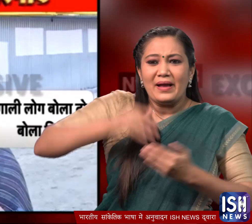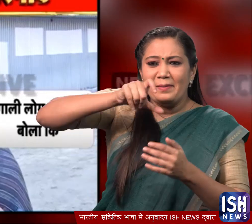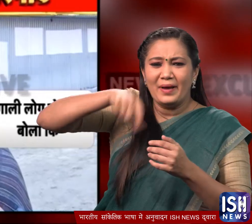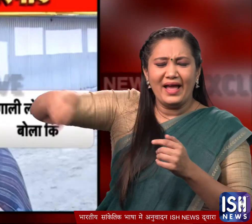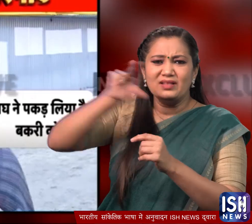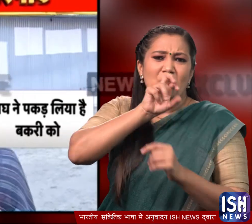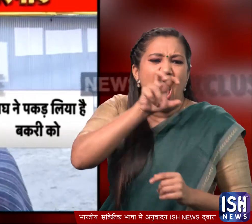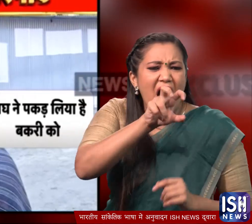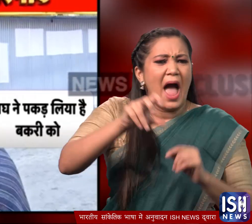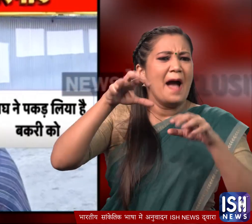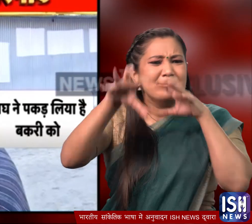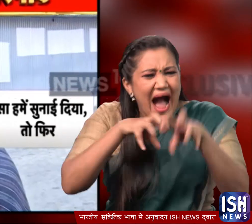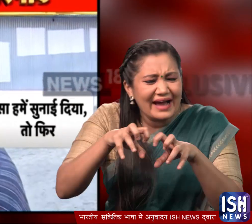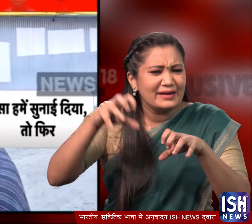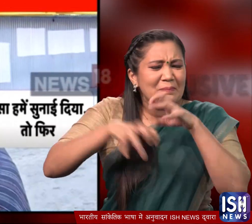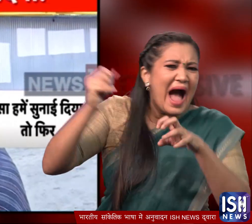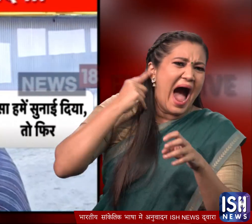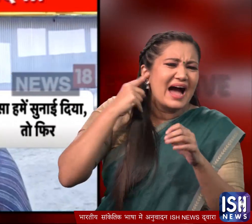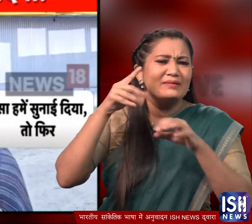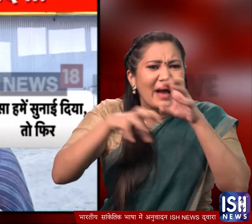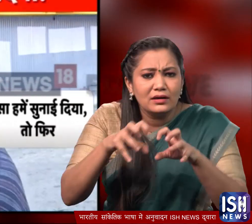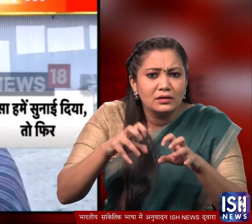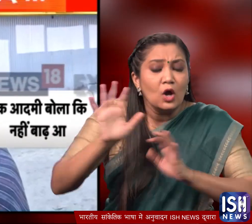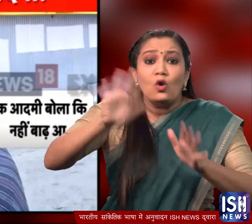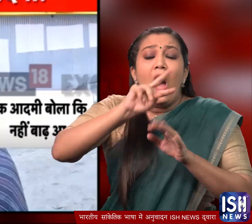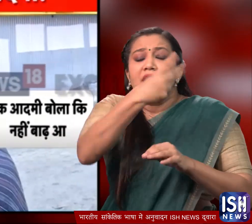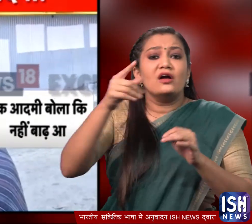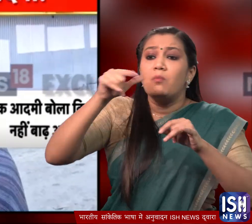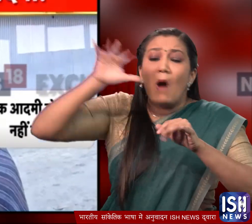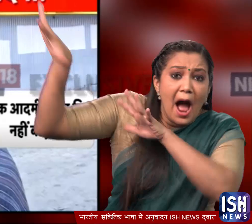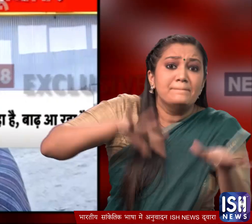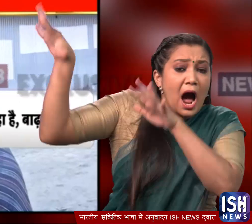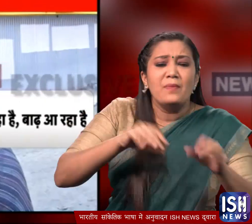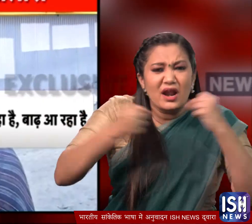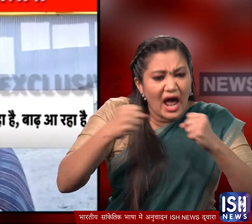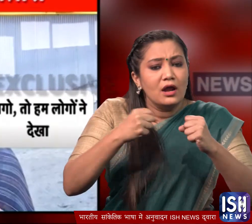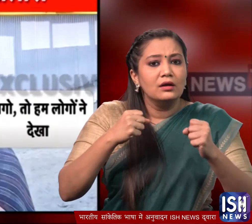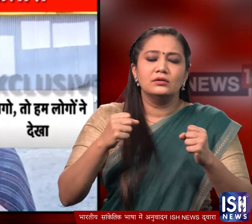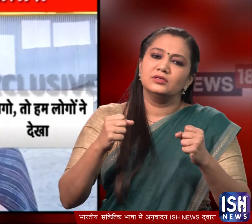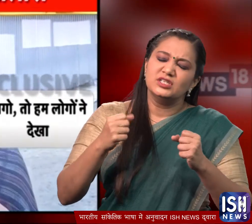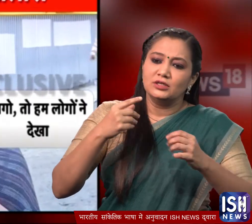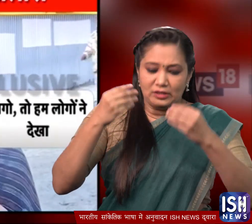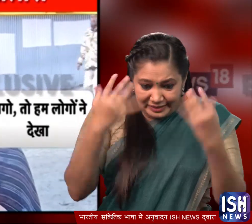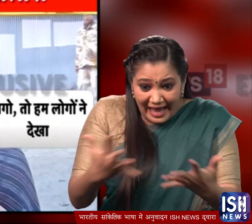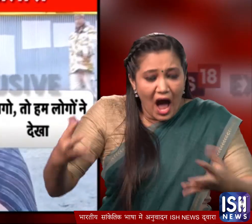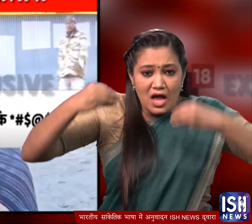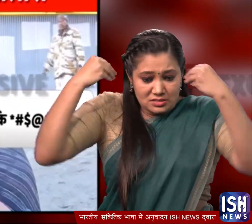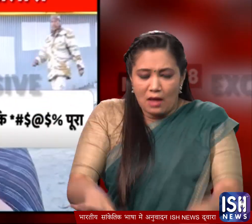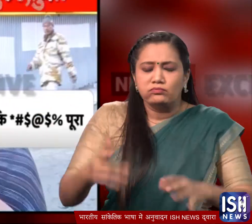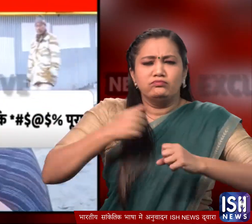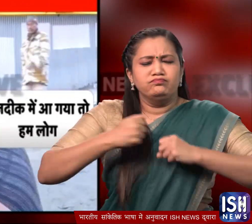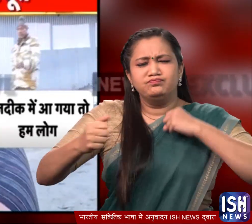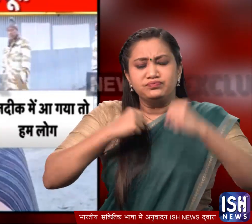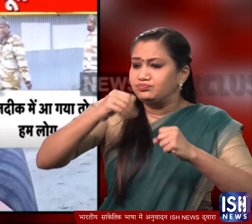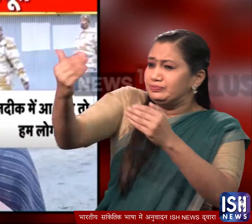बंगाली लोग बोला तो बोला कि बाघ धर लिया है बकरी को, ऐसा हम लोग को सुनाई दिया। तो फिर एक आदमी बोला कि नहीं से बाढ़ आ रहा है, बाढ़ आ रहा है, भागो। तो हम लोग देखे कि